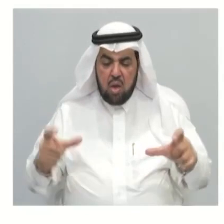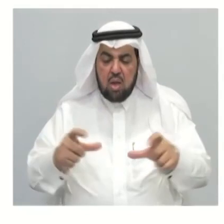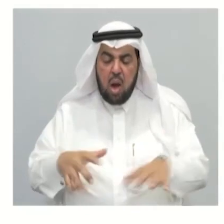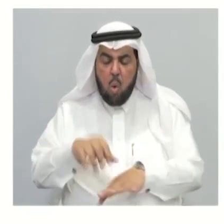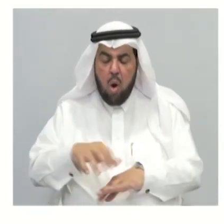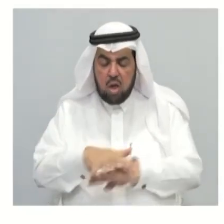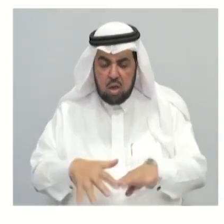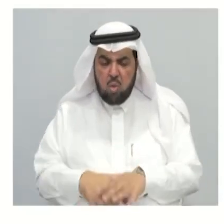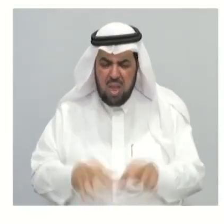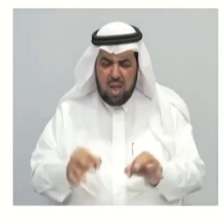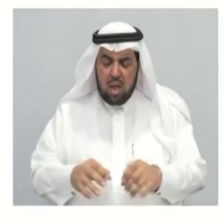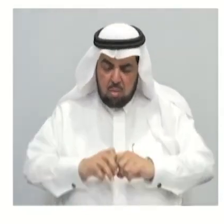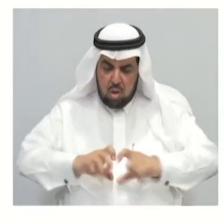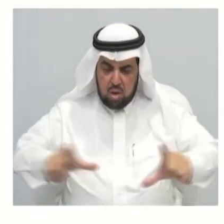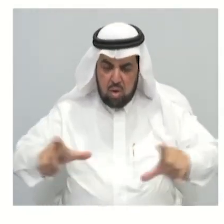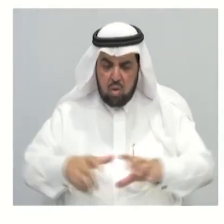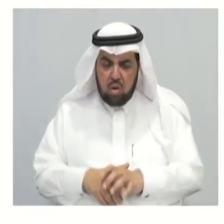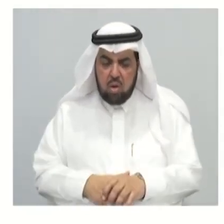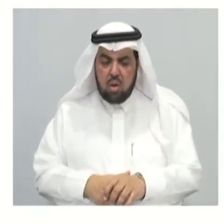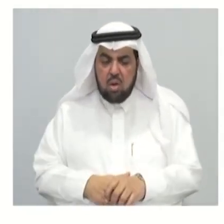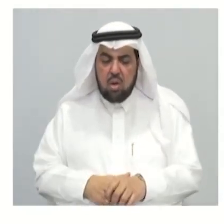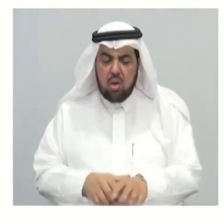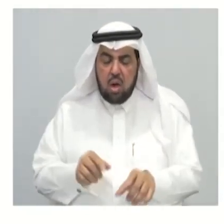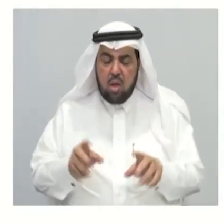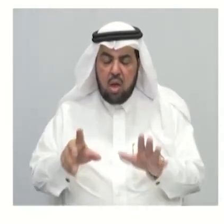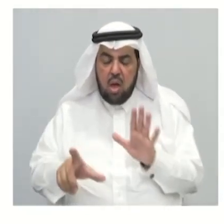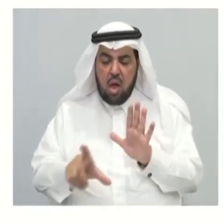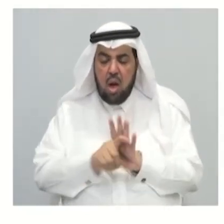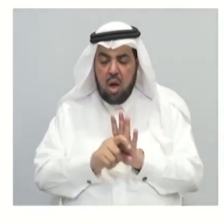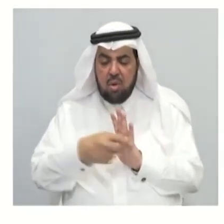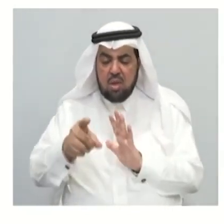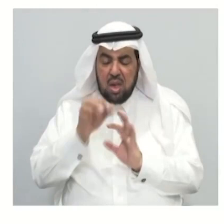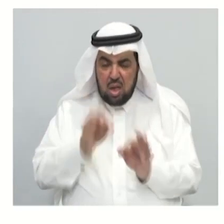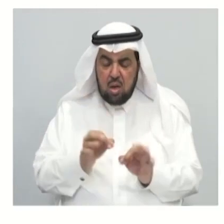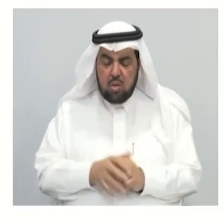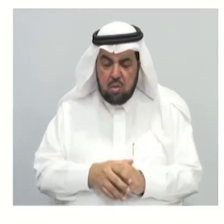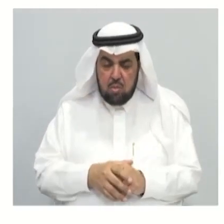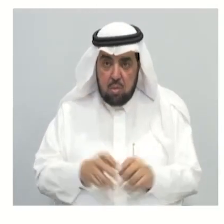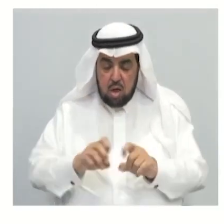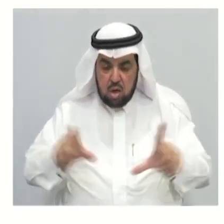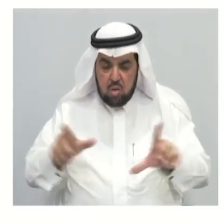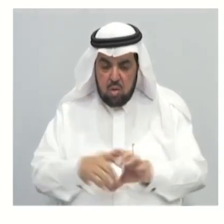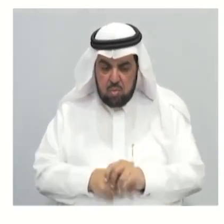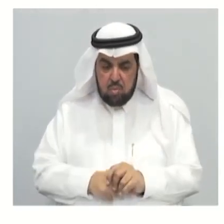ونتاكد من عرضهم اذا كانوا غير معروضين نضع علامه صح للتاكد من